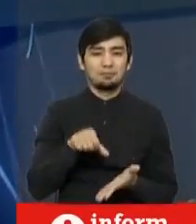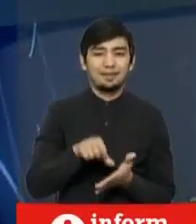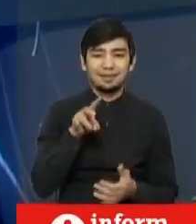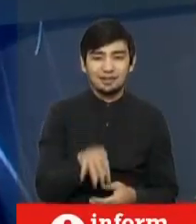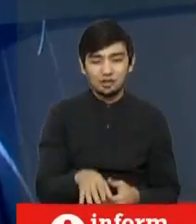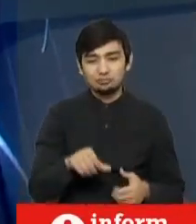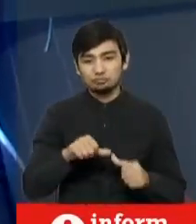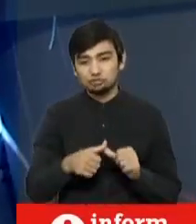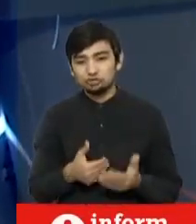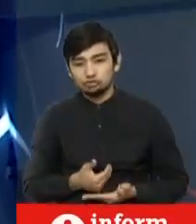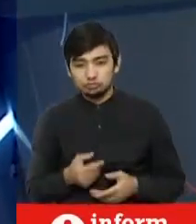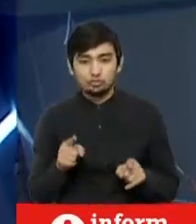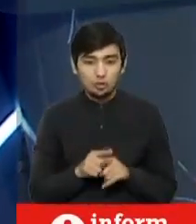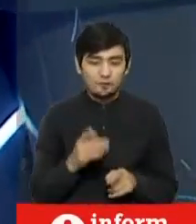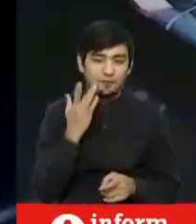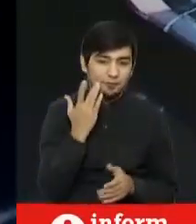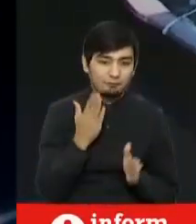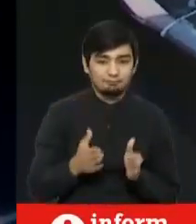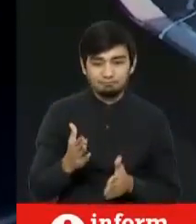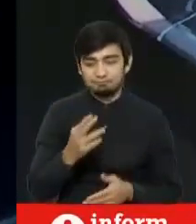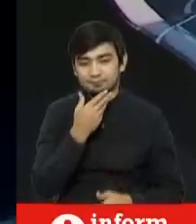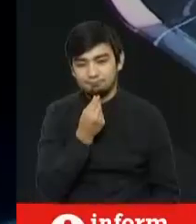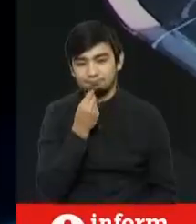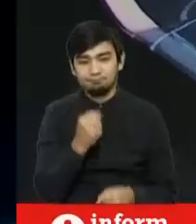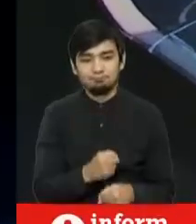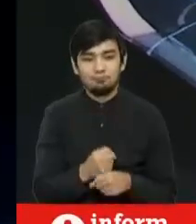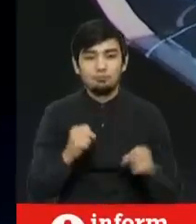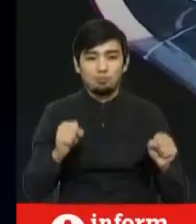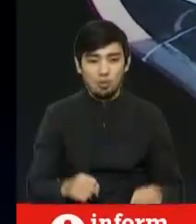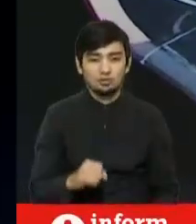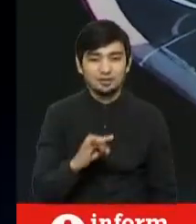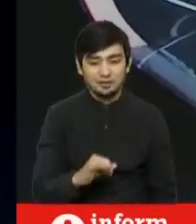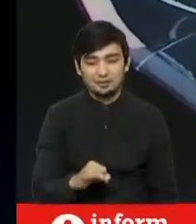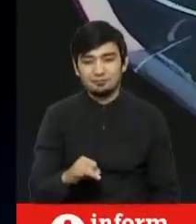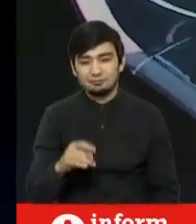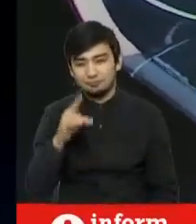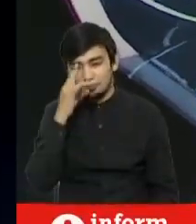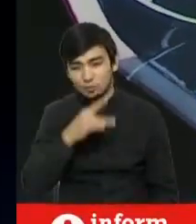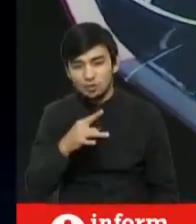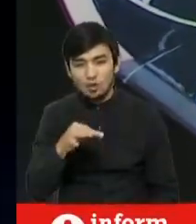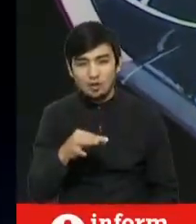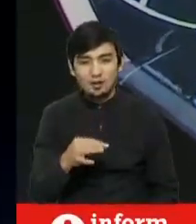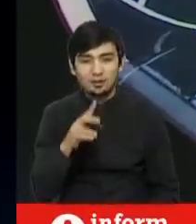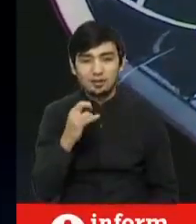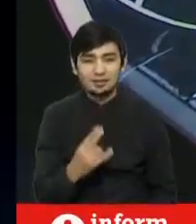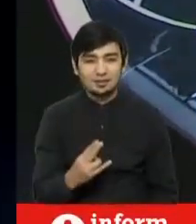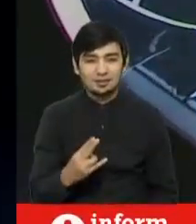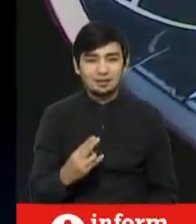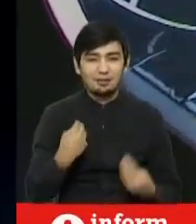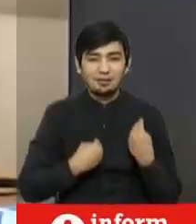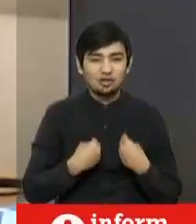күнделікті өмірде киіп жүруді сәнге айналдыру қажет. Әр мәжілісмен республикалық деңгейде ұлттық киім күні бекітілгенін